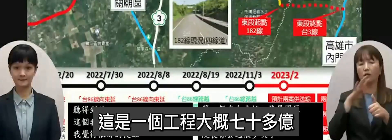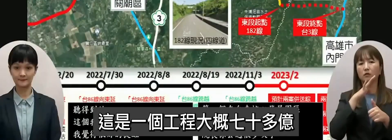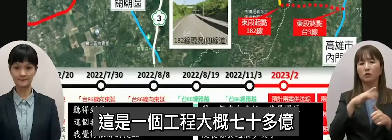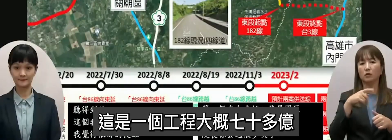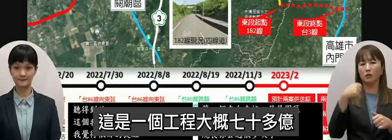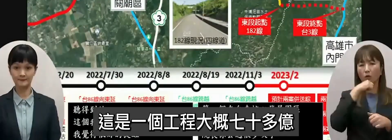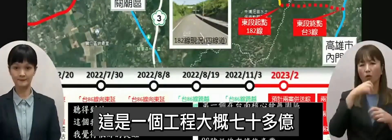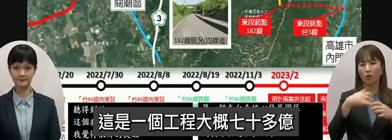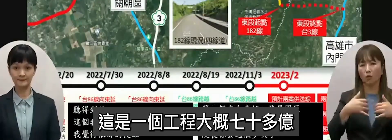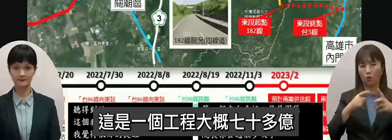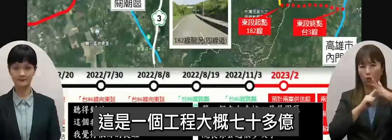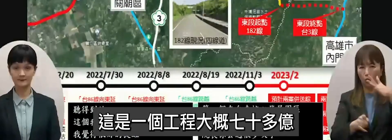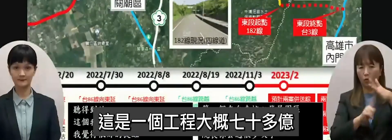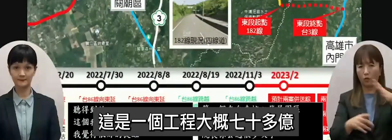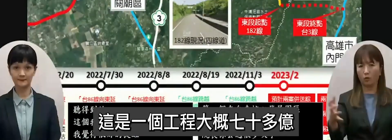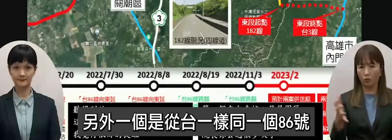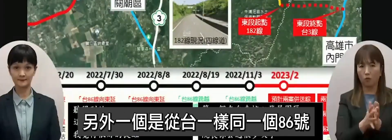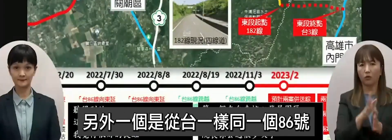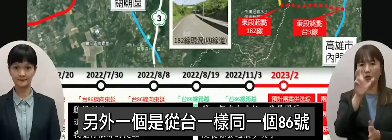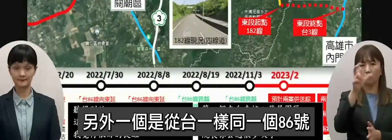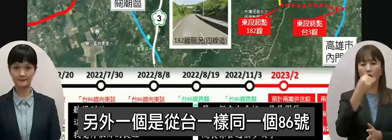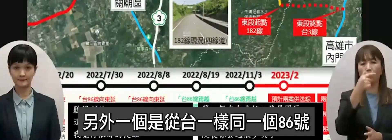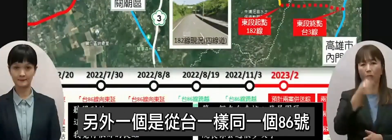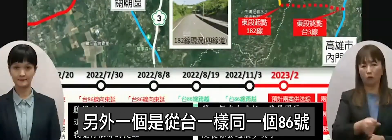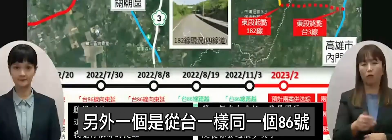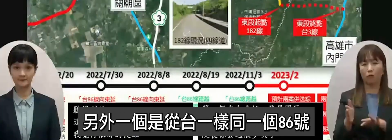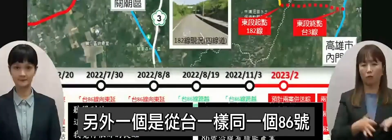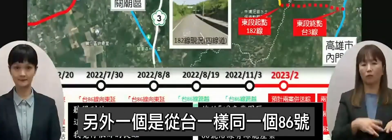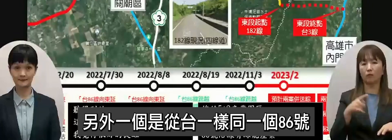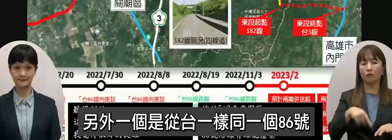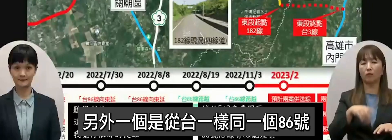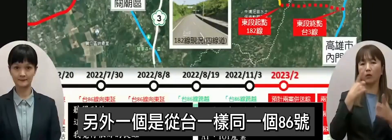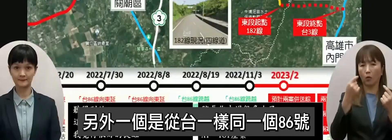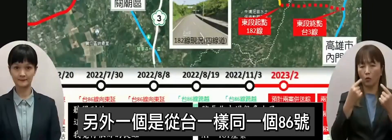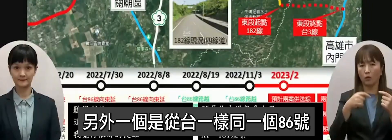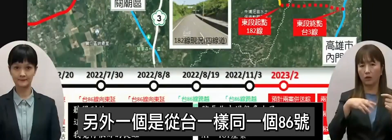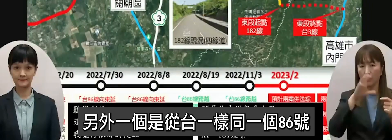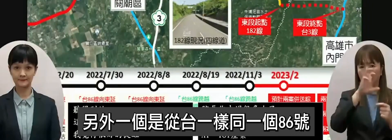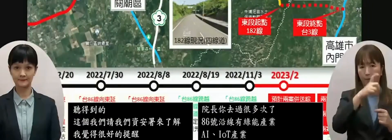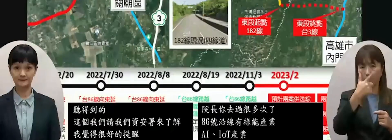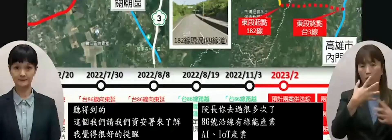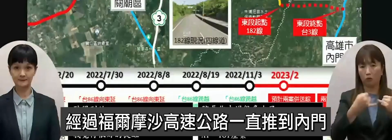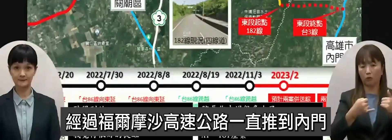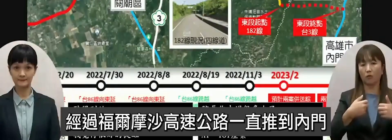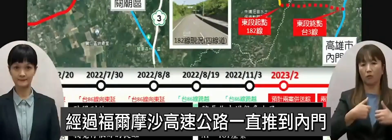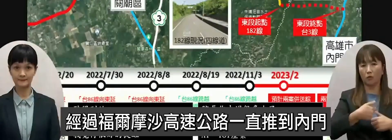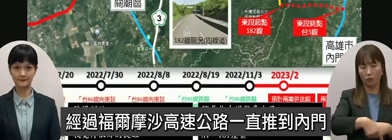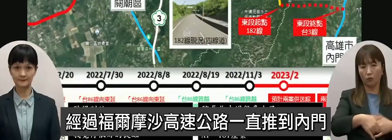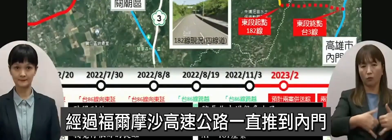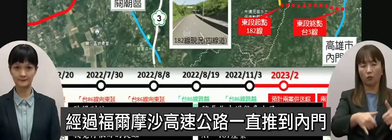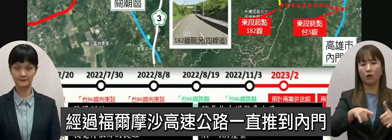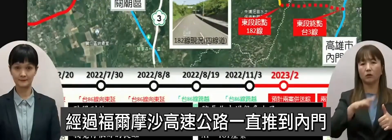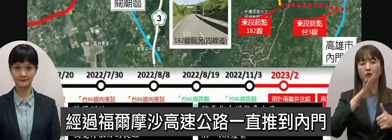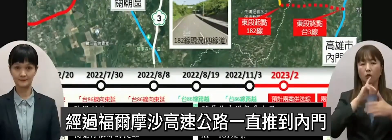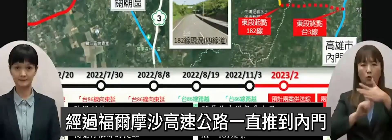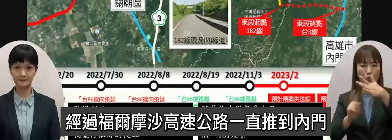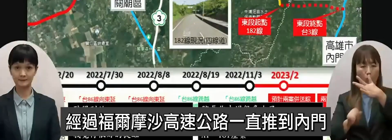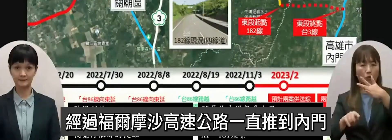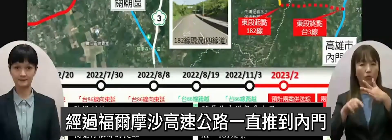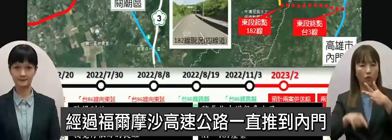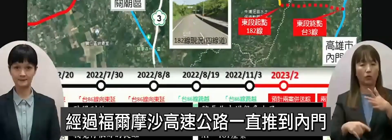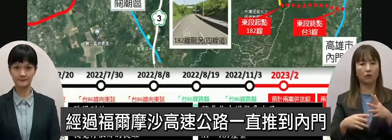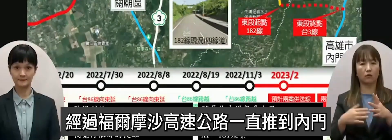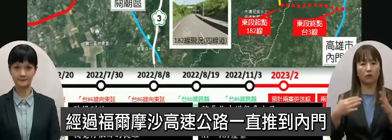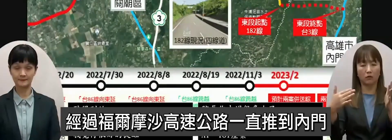这是一个工程，大概70多亿。另外一个是从台一样同一个86号，经过福尔摩沙高速公路，一